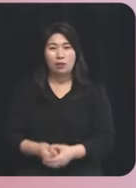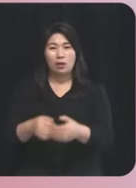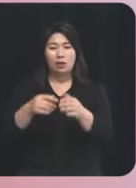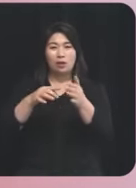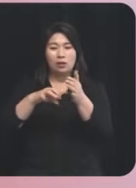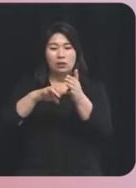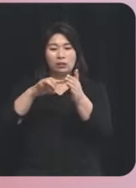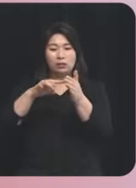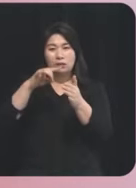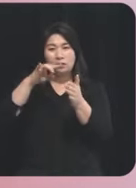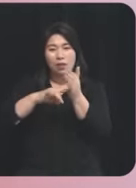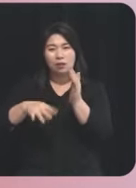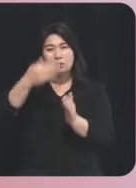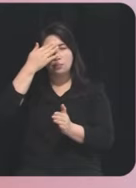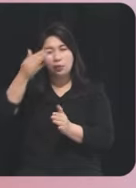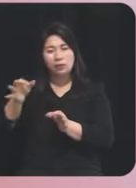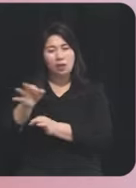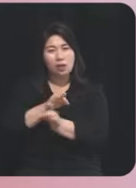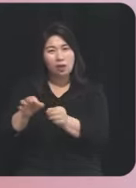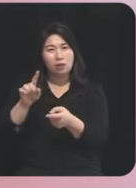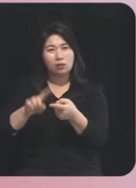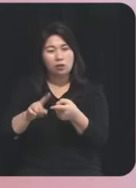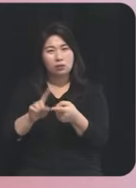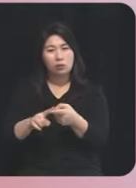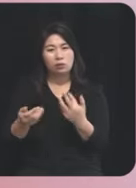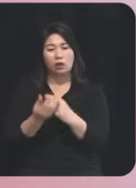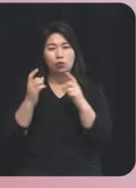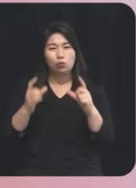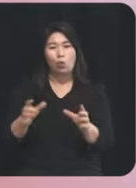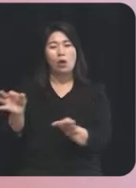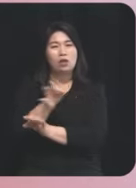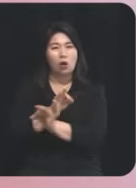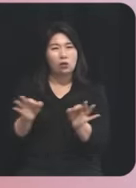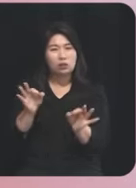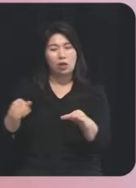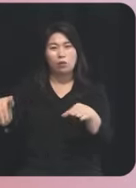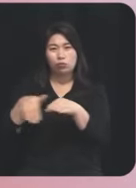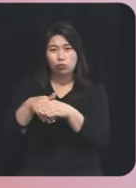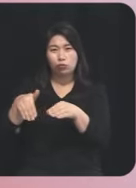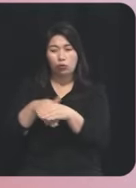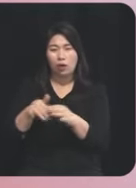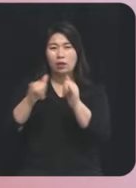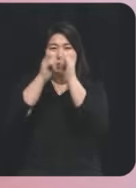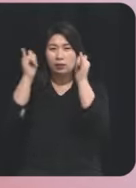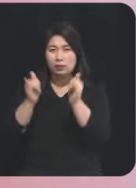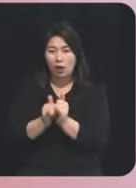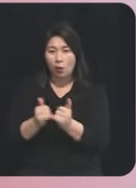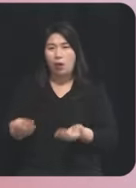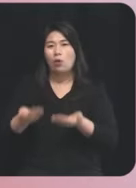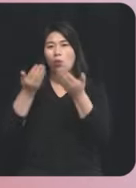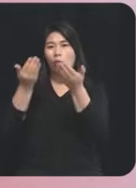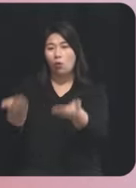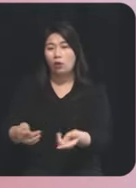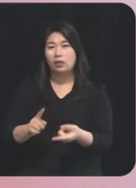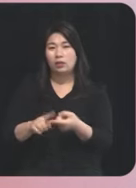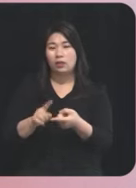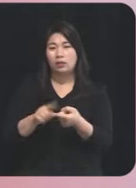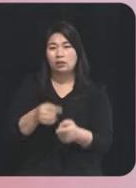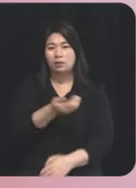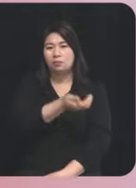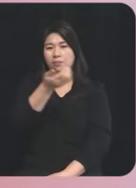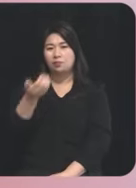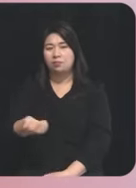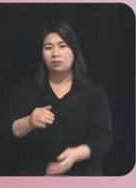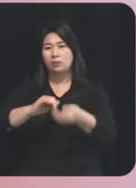수익금은 제주 지역을 위해 기여하고 즉 제주도의 경제, 문화, 사회, 공헌 등에 따라 이관이